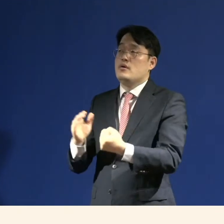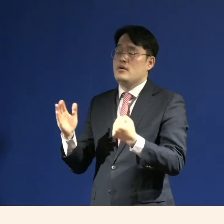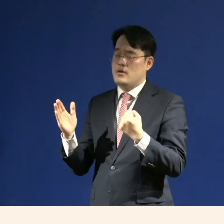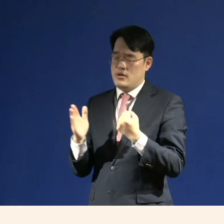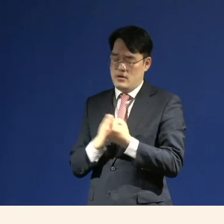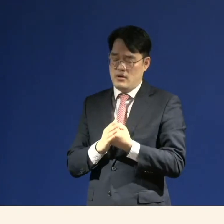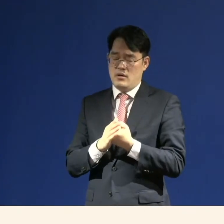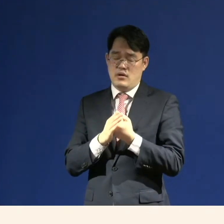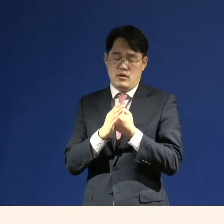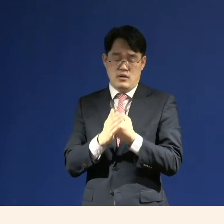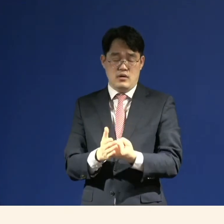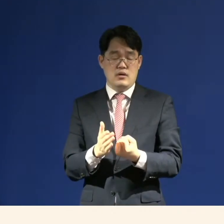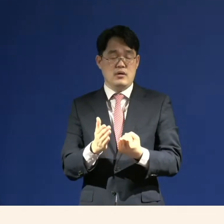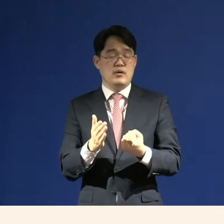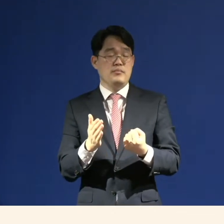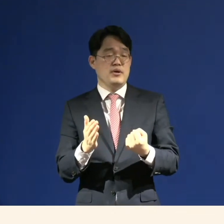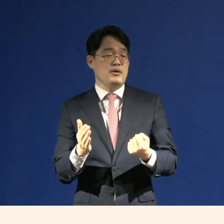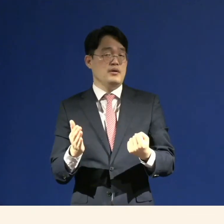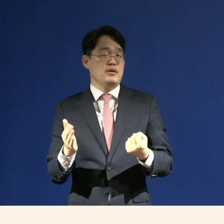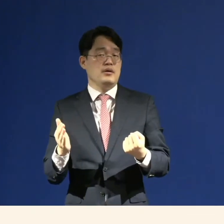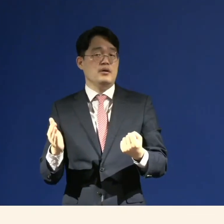공로